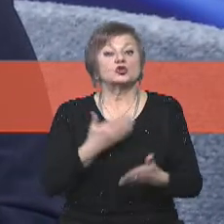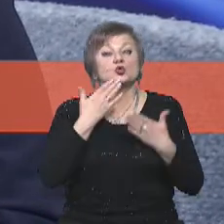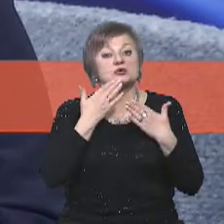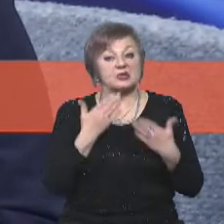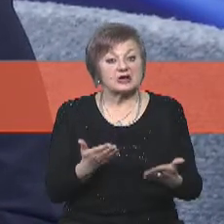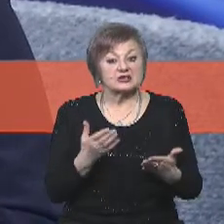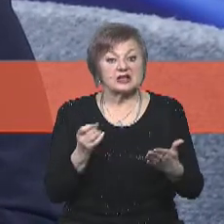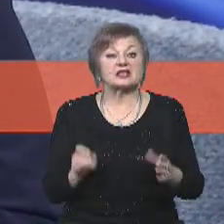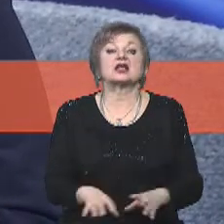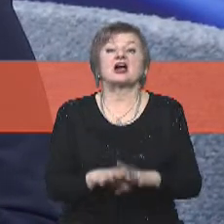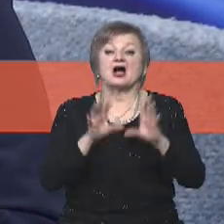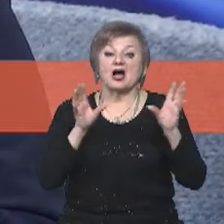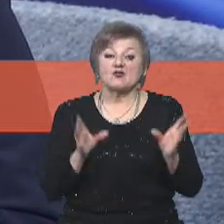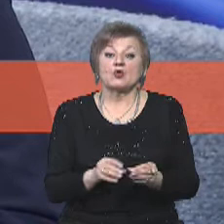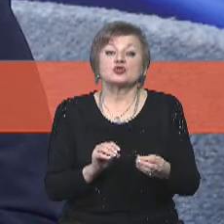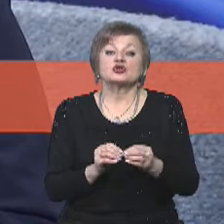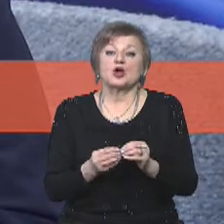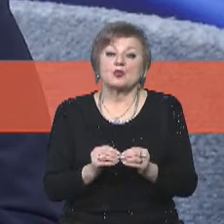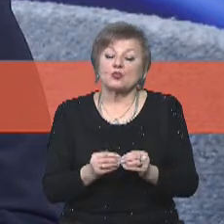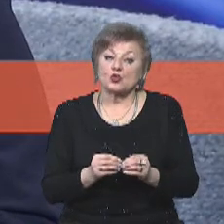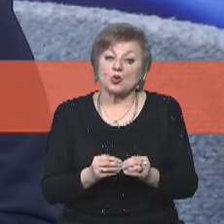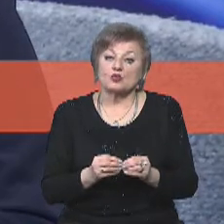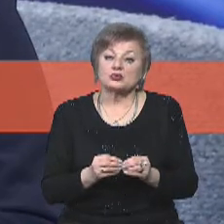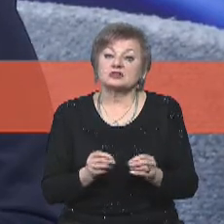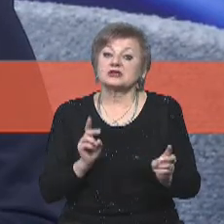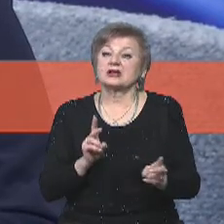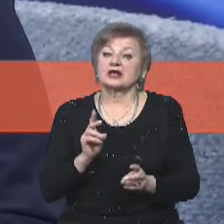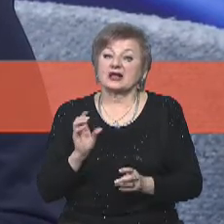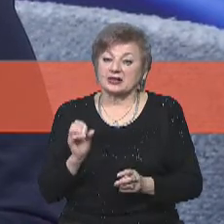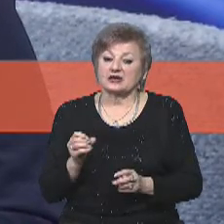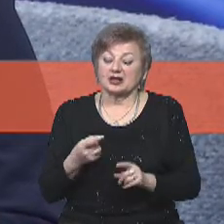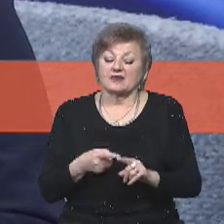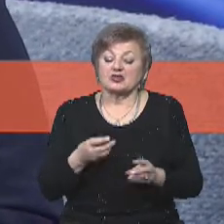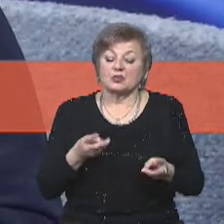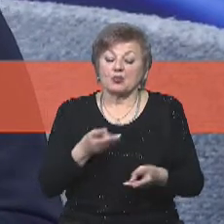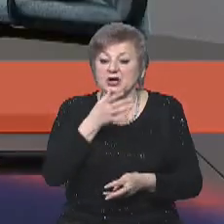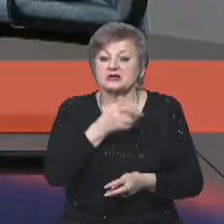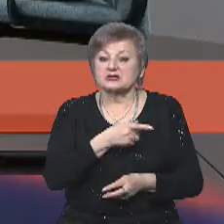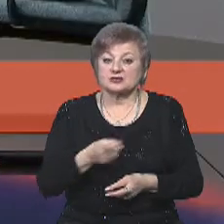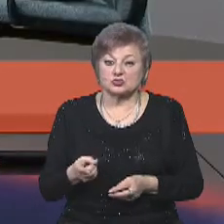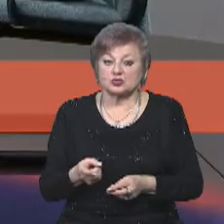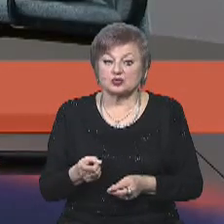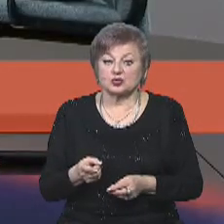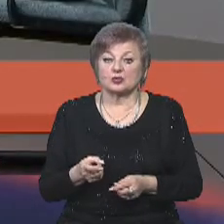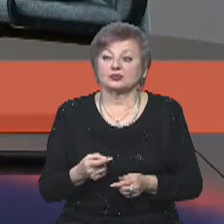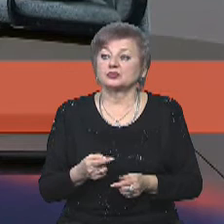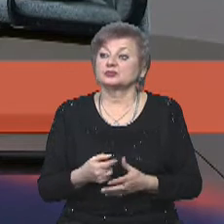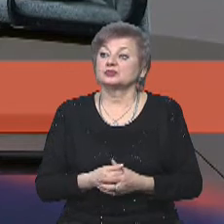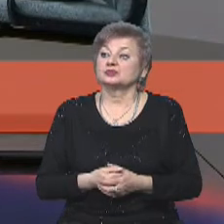які взагалі проблеми виявилися в ході початку цього опалювального сезону, які доводиться